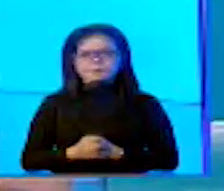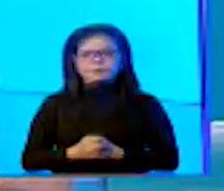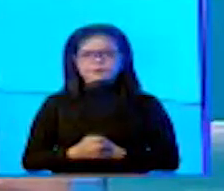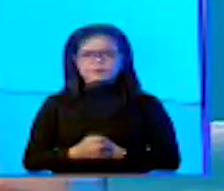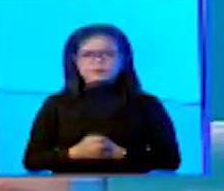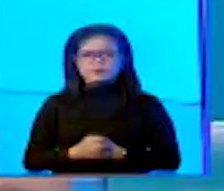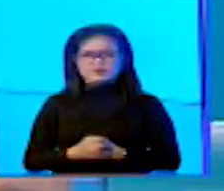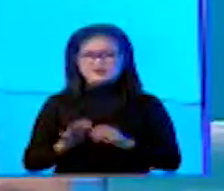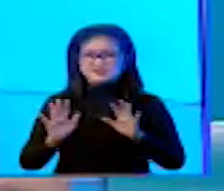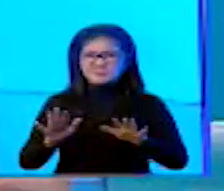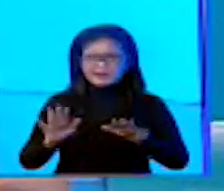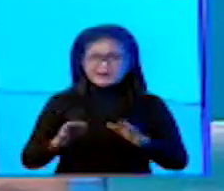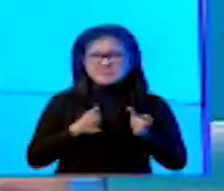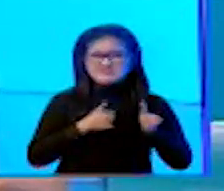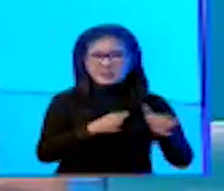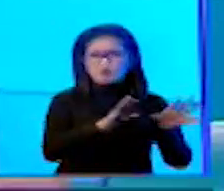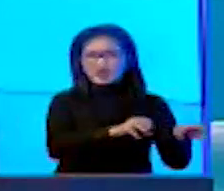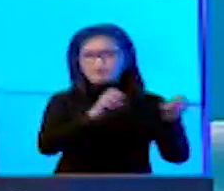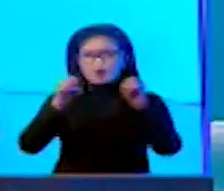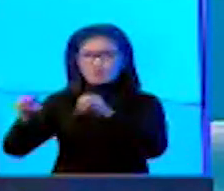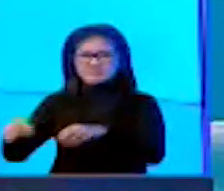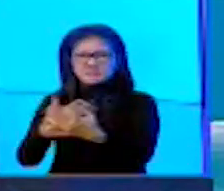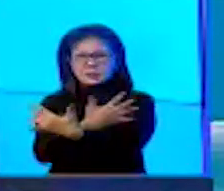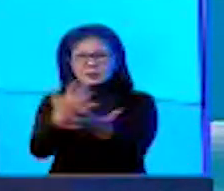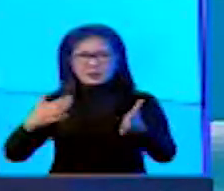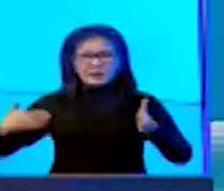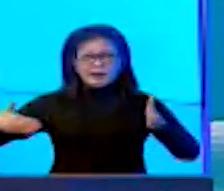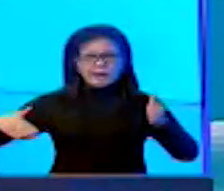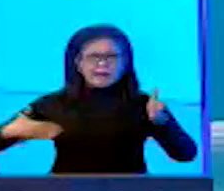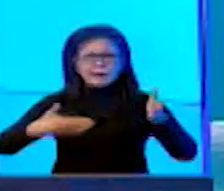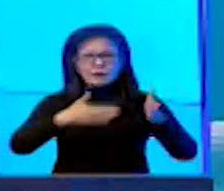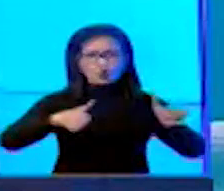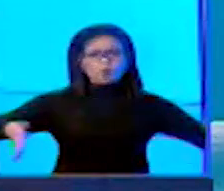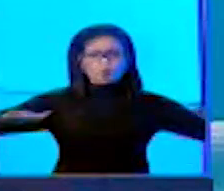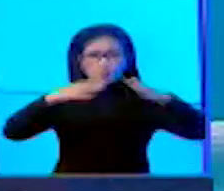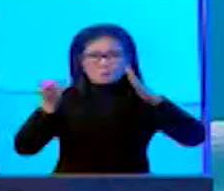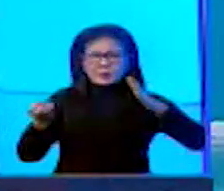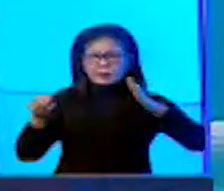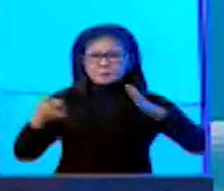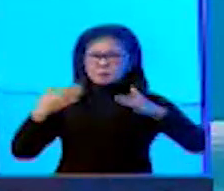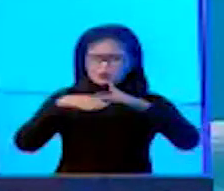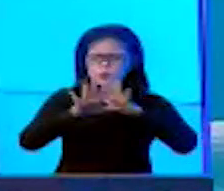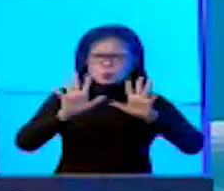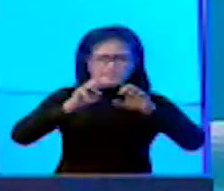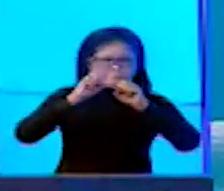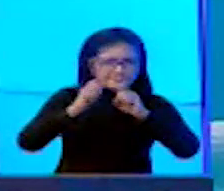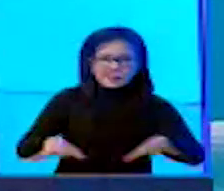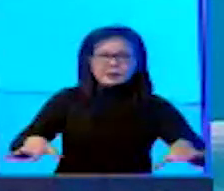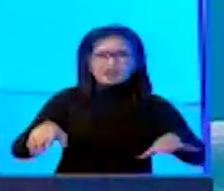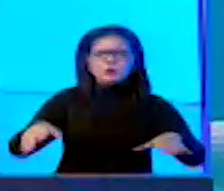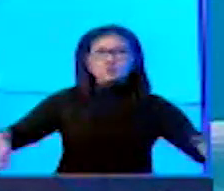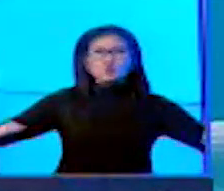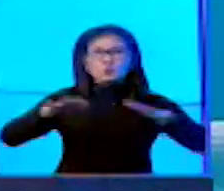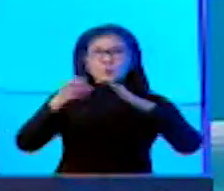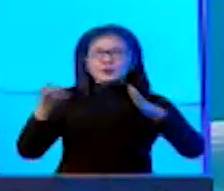Sementara itu, jalur evakuasi warga di sekitar lereng Gunung Berapi di Klaten, Jawa Tengah rusak parah. Warga di lereng Gunung Berapi mulai was-was